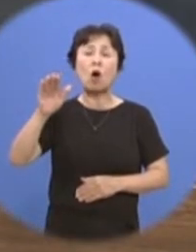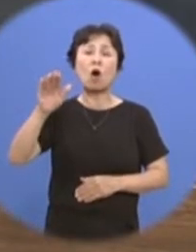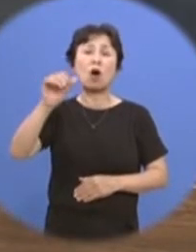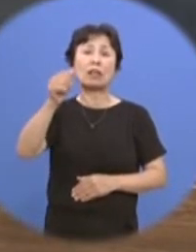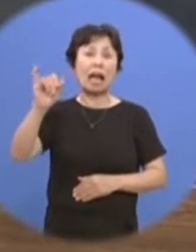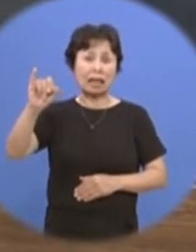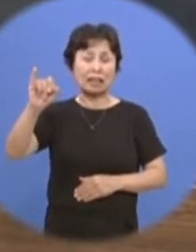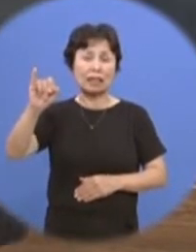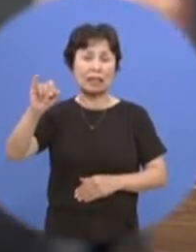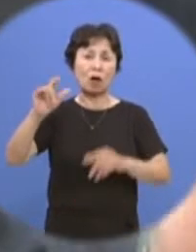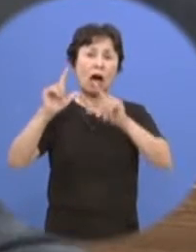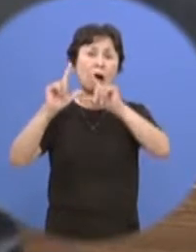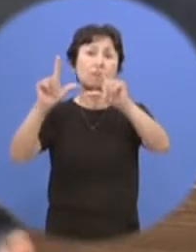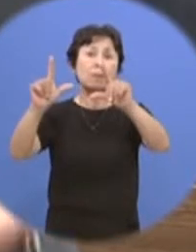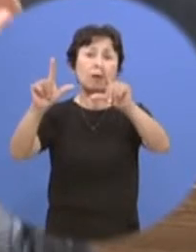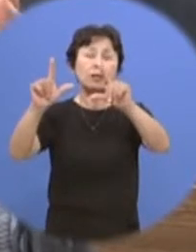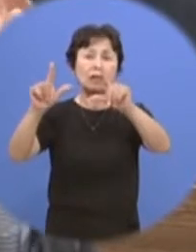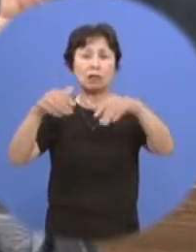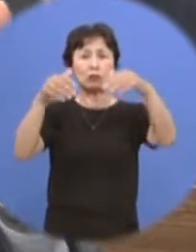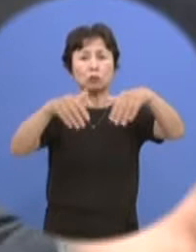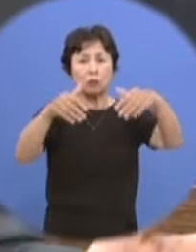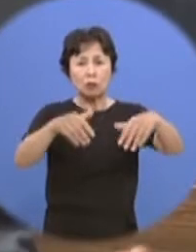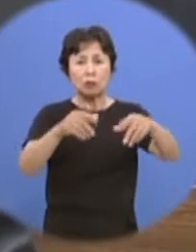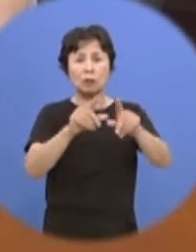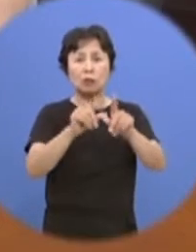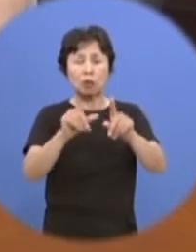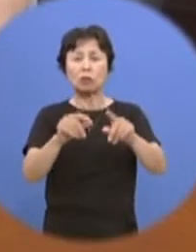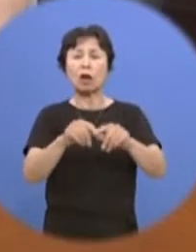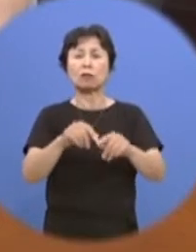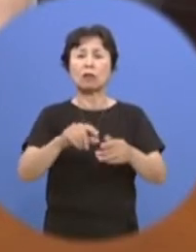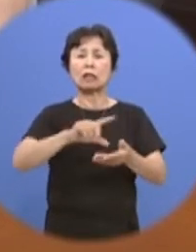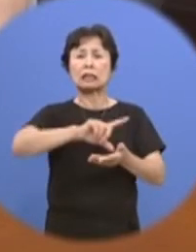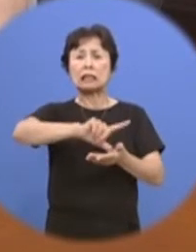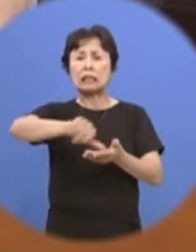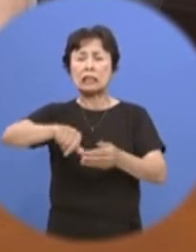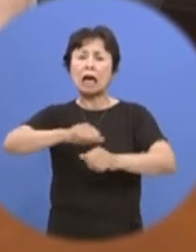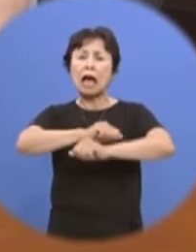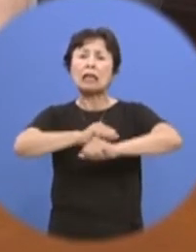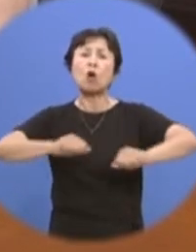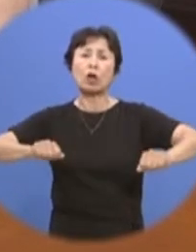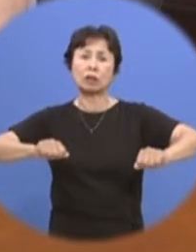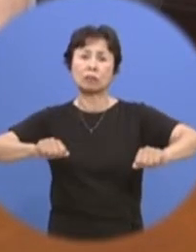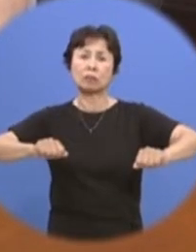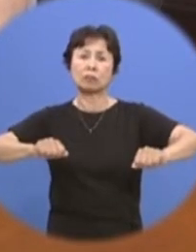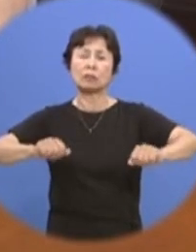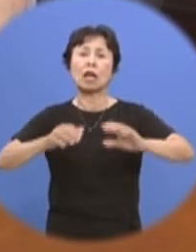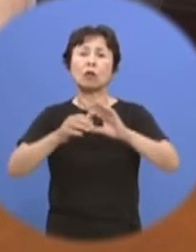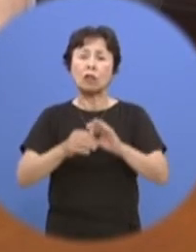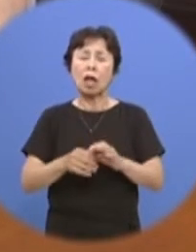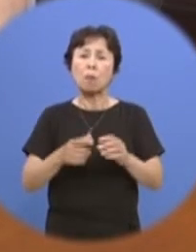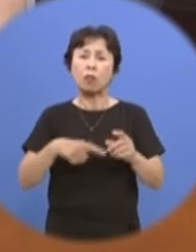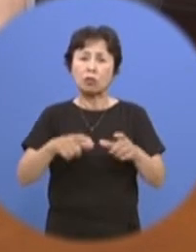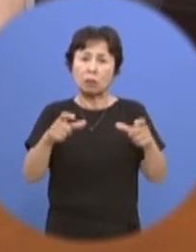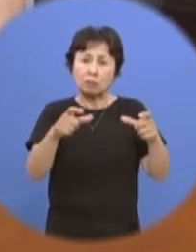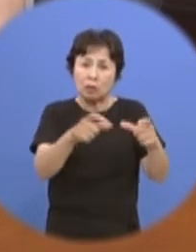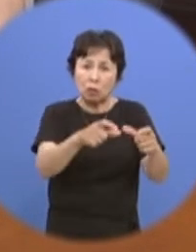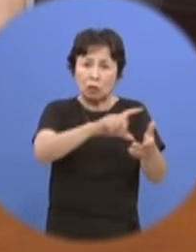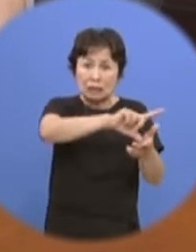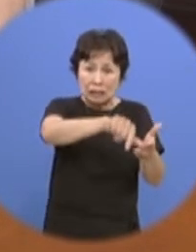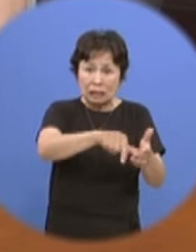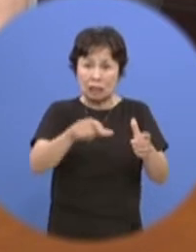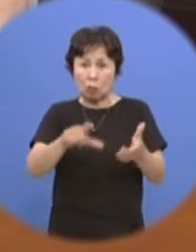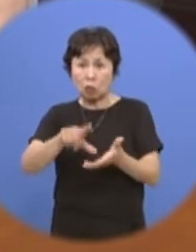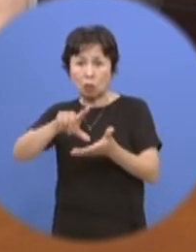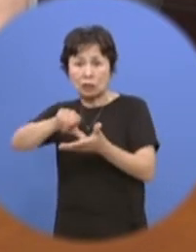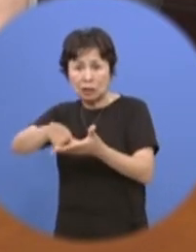紀中、紀南とか、はい、まあ、こんな感じなの、あるいはせいぜい市町村、もうちょっとこうピンポイントで、 はい、 この辺に大きな雨が降るか